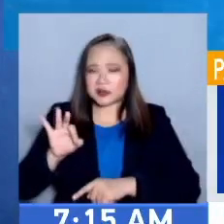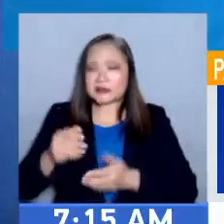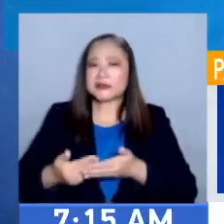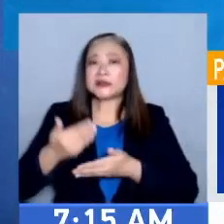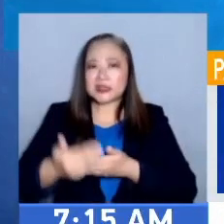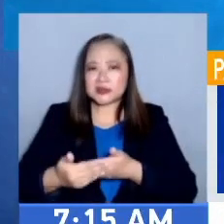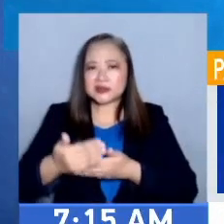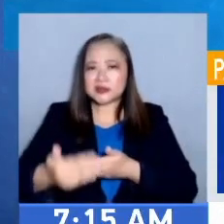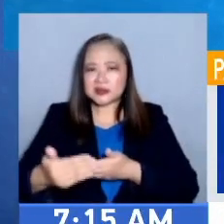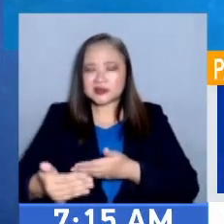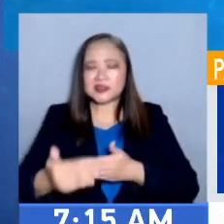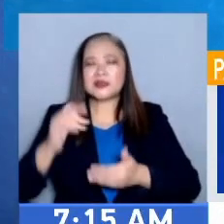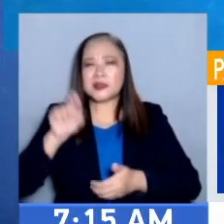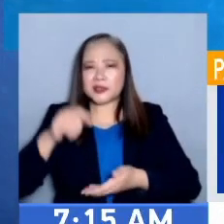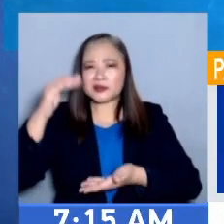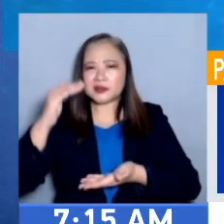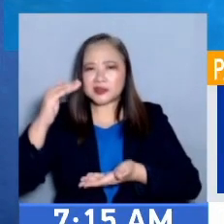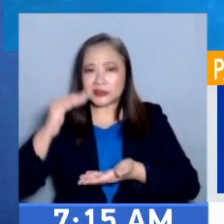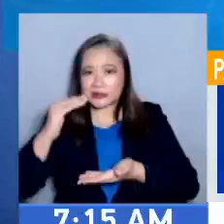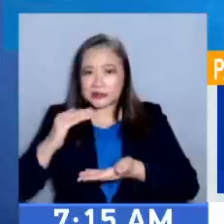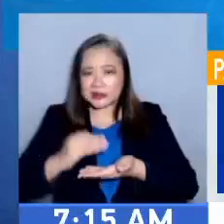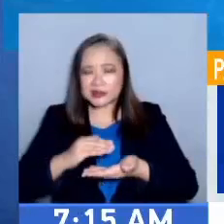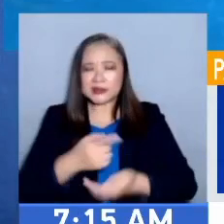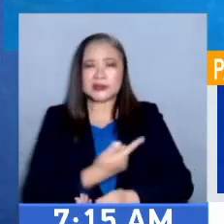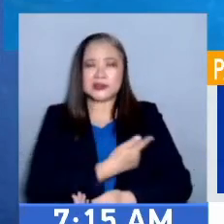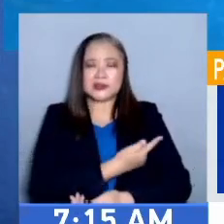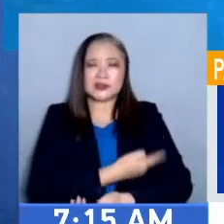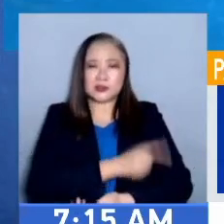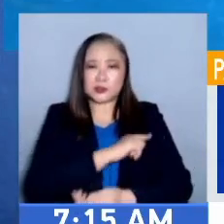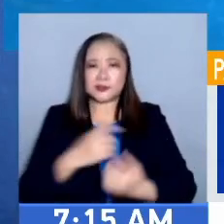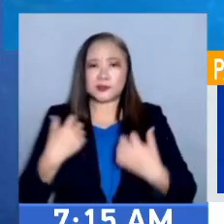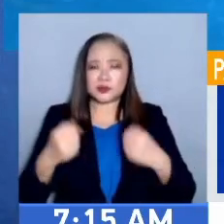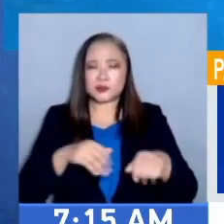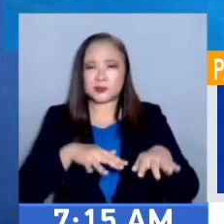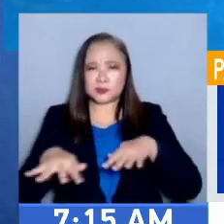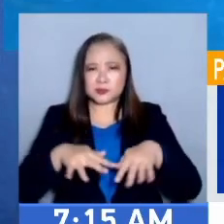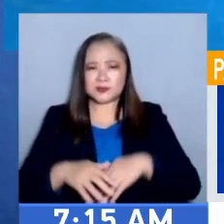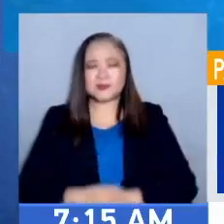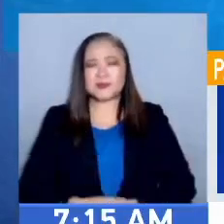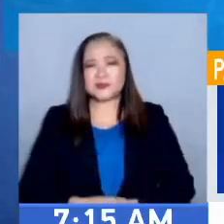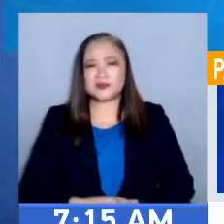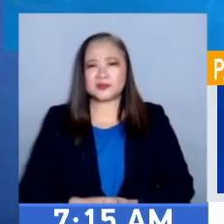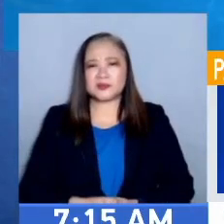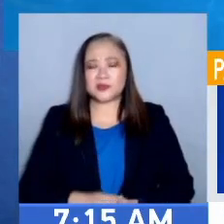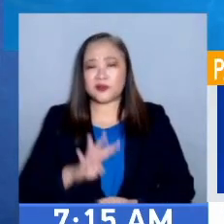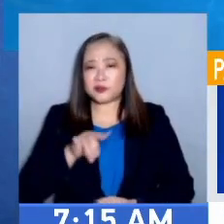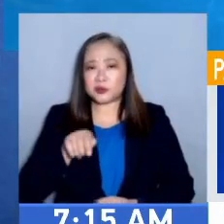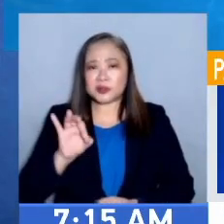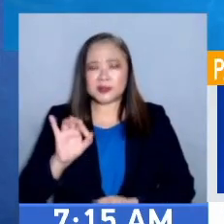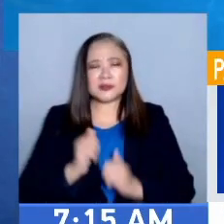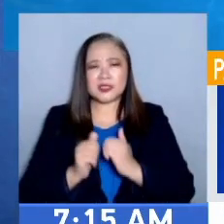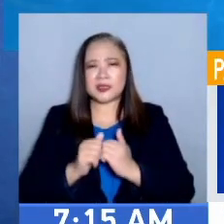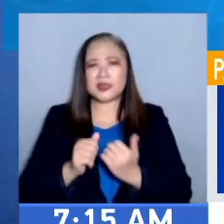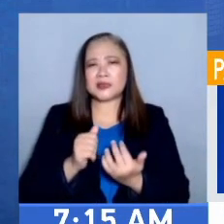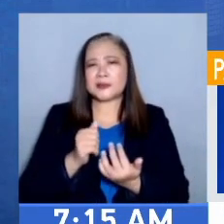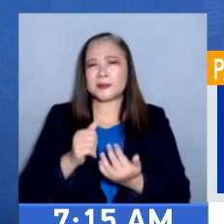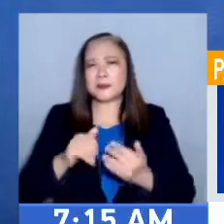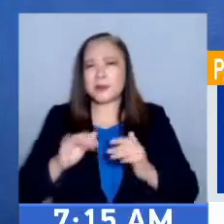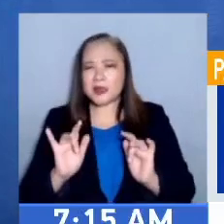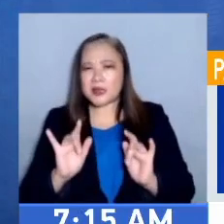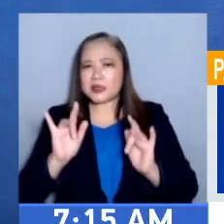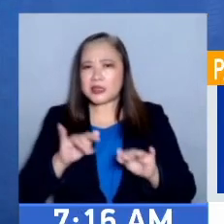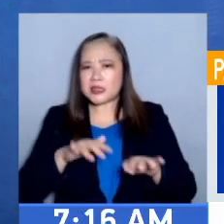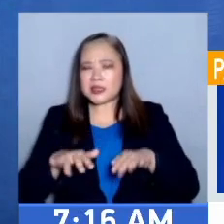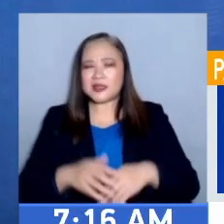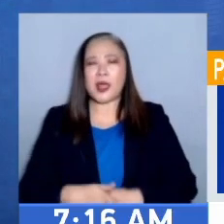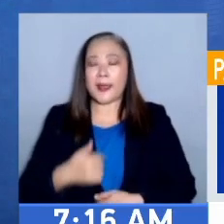4 to 4.9 would be considered as Uh Uh light earthquakes or minor earthquakes or sorry I mean Occidental Mindoro po